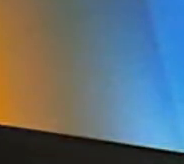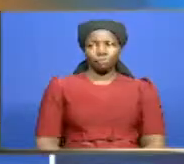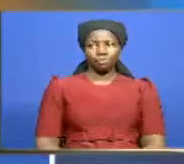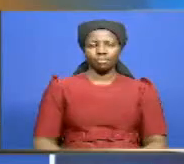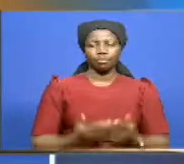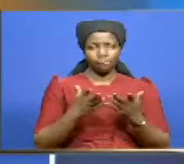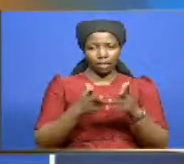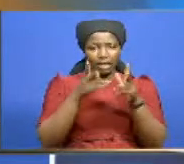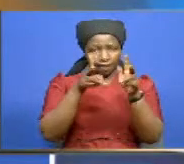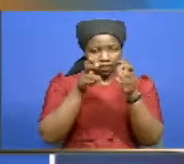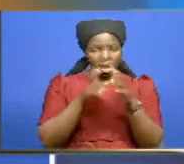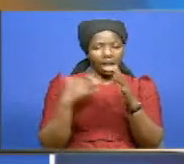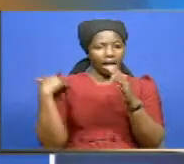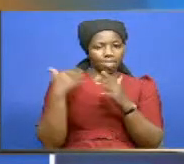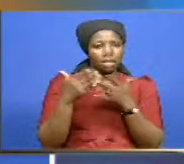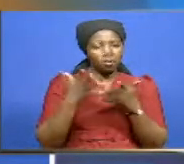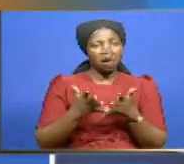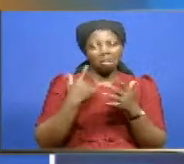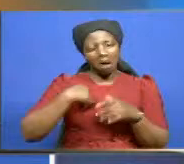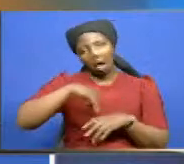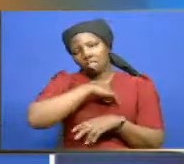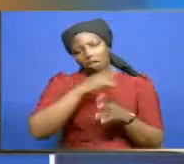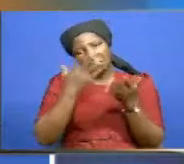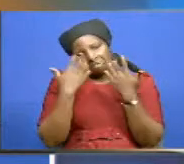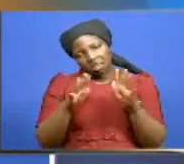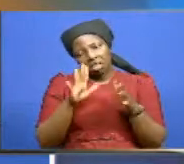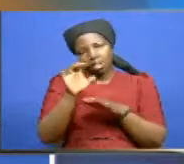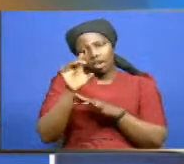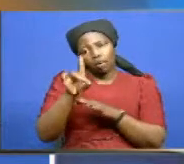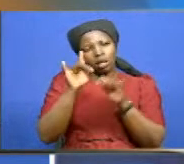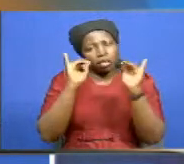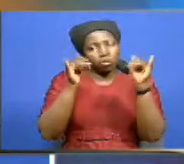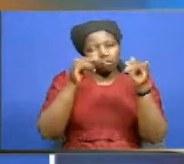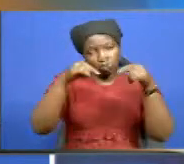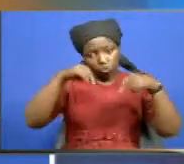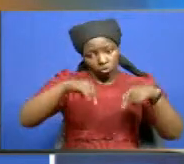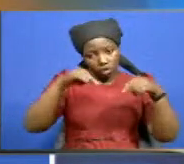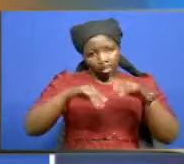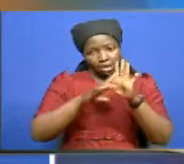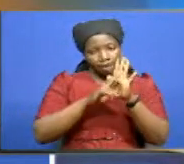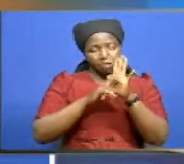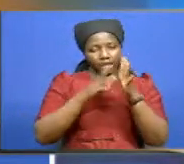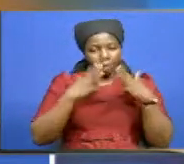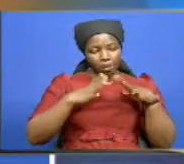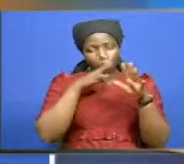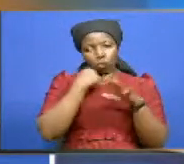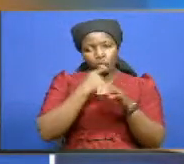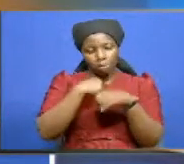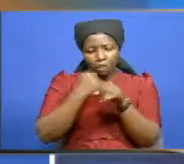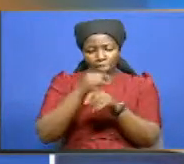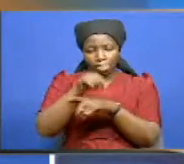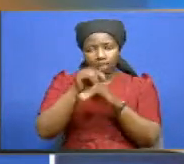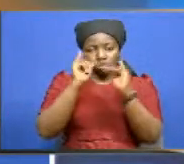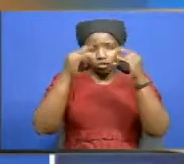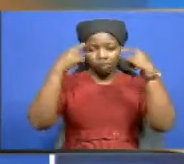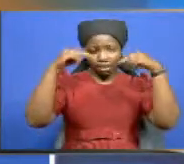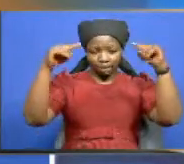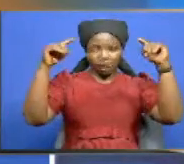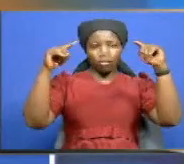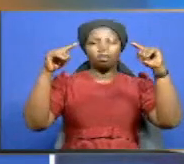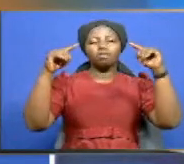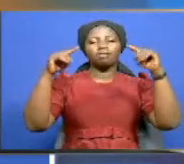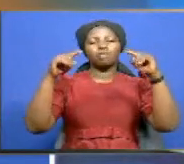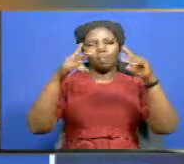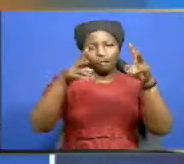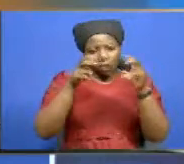Na mtazamaji, kufikia hapo ndipo tunatamatisha darubini ya Channel 1 hii leo. Kwa niaba ya wote waliofanikisha matangazo hayo,